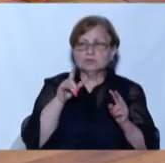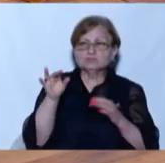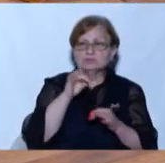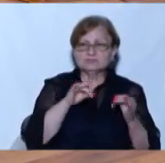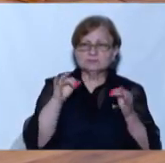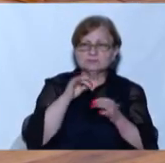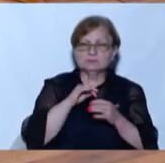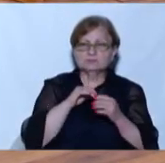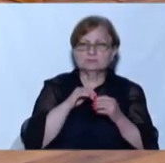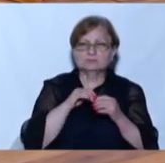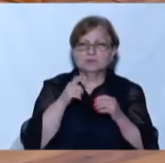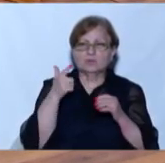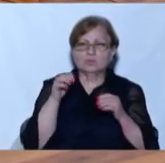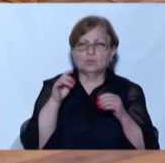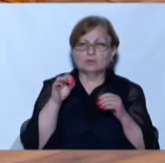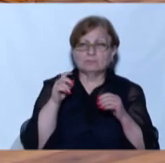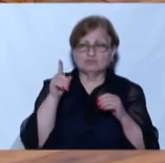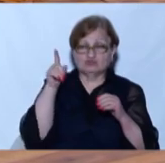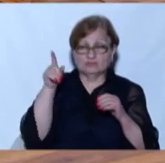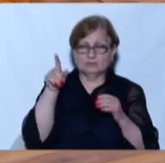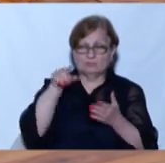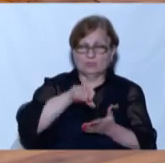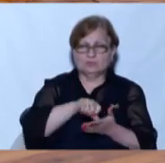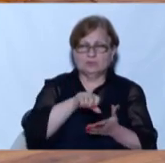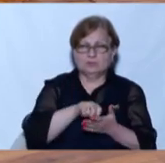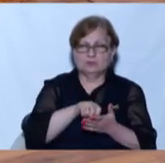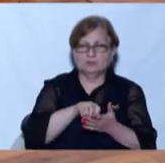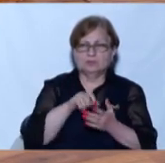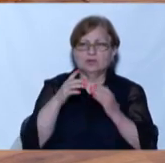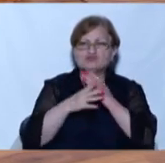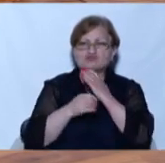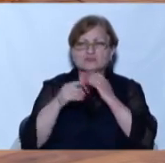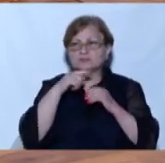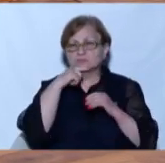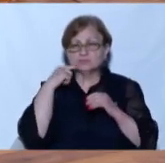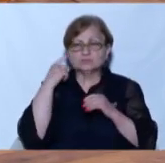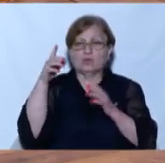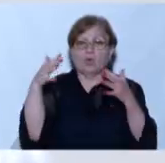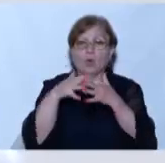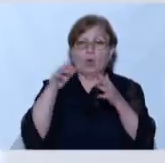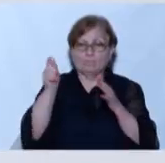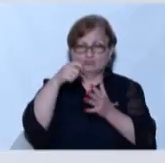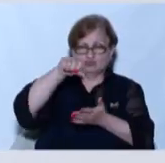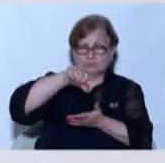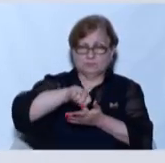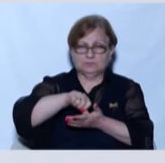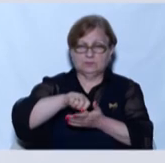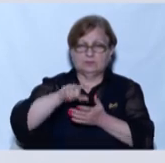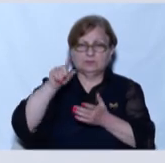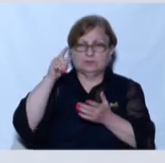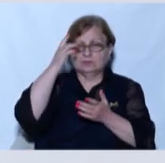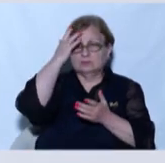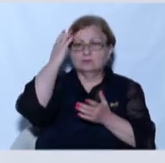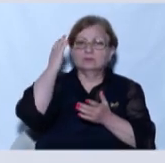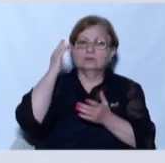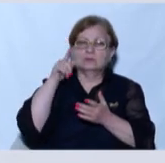ვისაუბრებთ რომ გურამიშვილი რომელიც ამ მონაწილეობს შვედეთ რუსეთ შვედეთის ომში ეს სადღაც განაკარგული და ეს კი არ არის